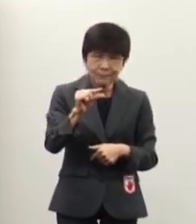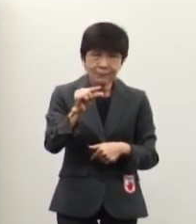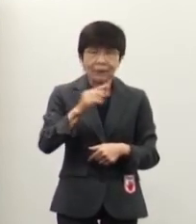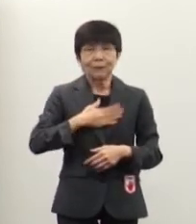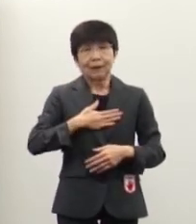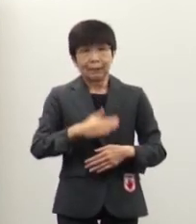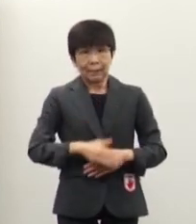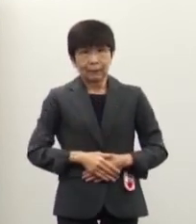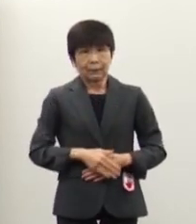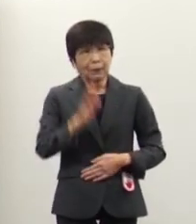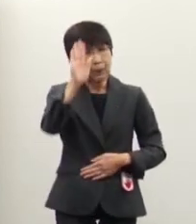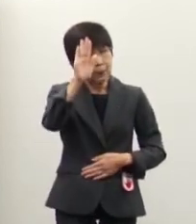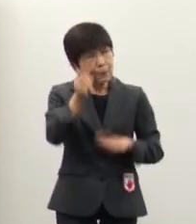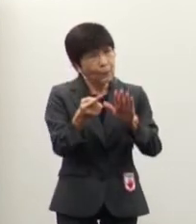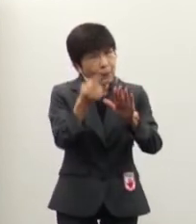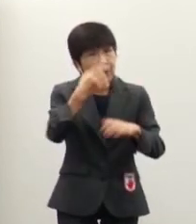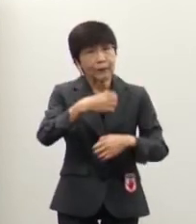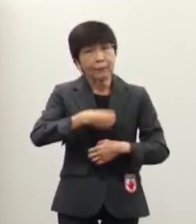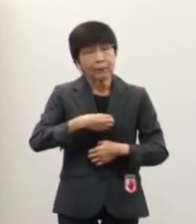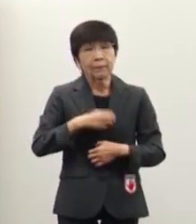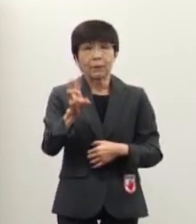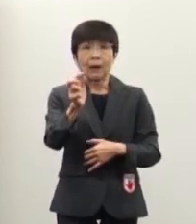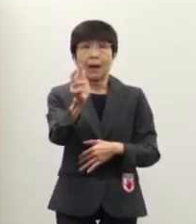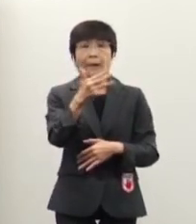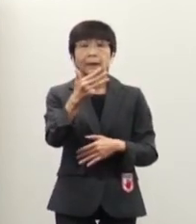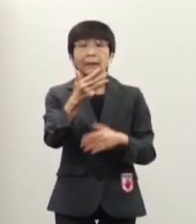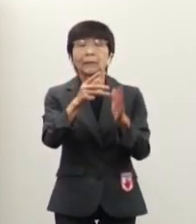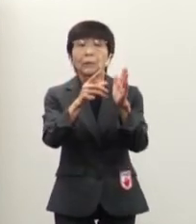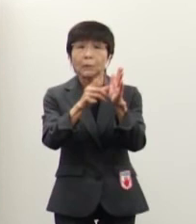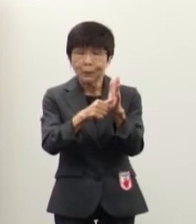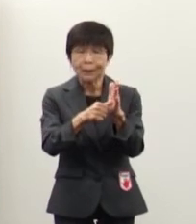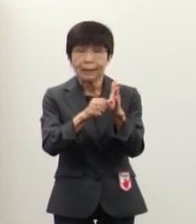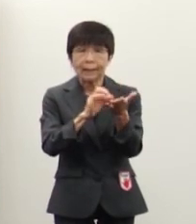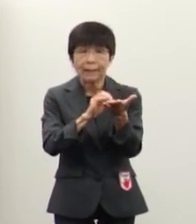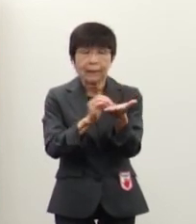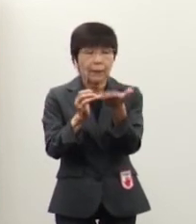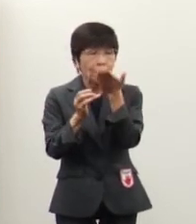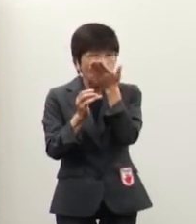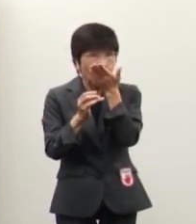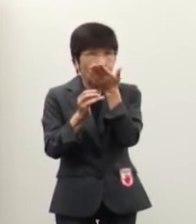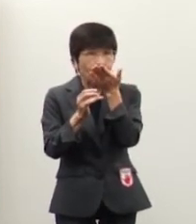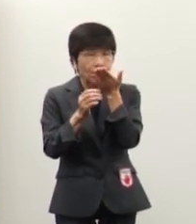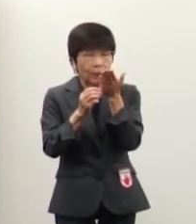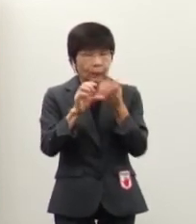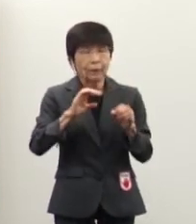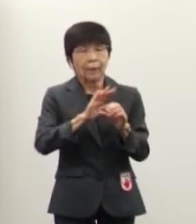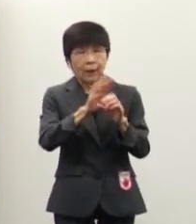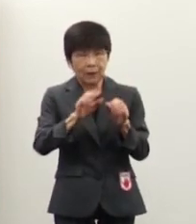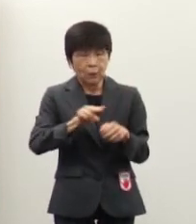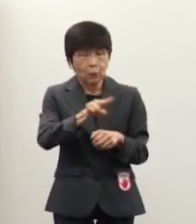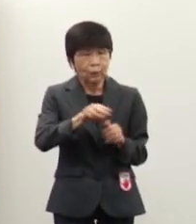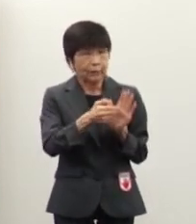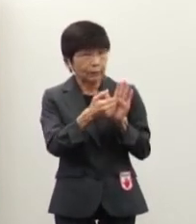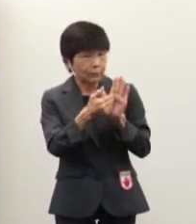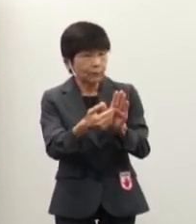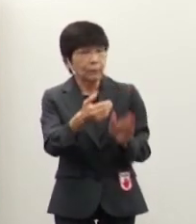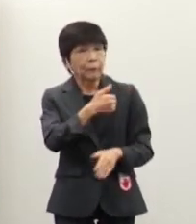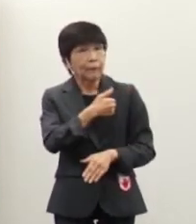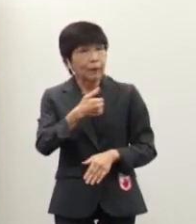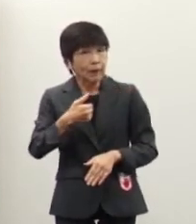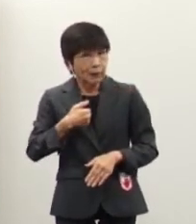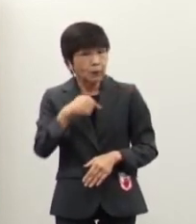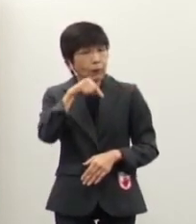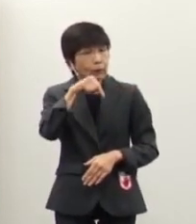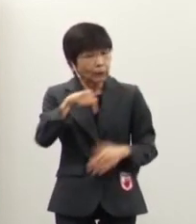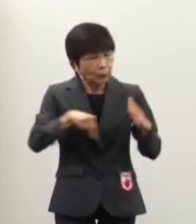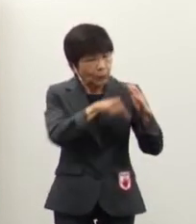第8波に備えまして経口抗ウイルス薬の有効活用の促進などについてしっかりと取り組む必